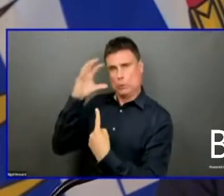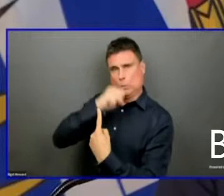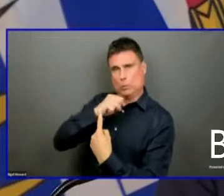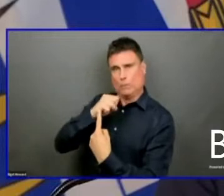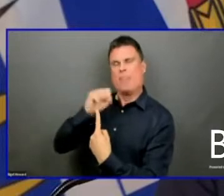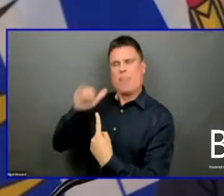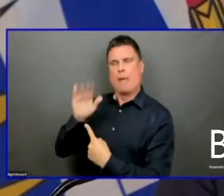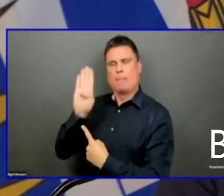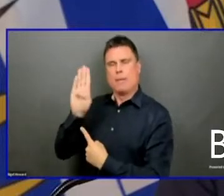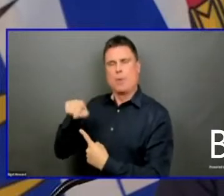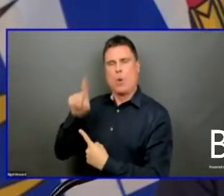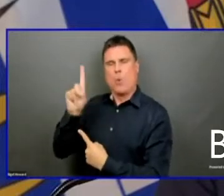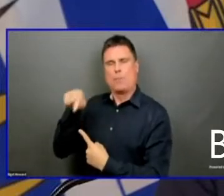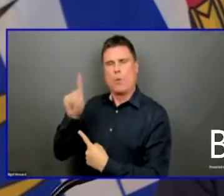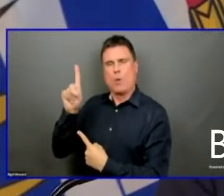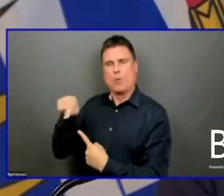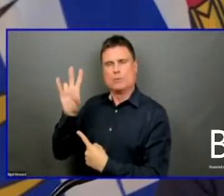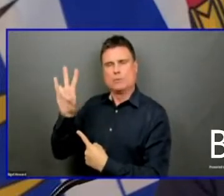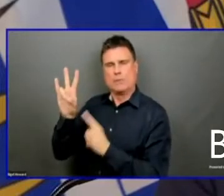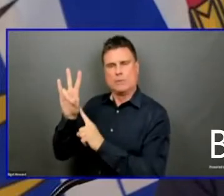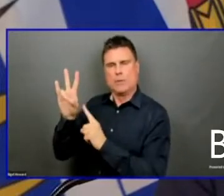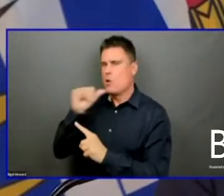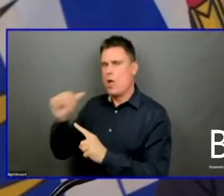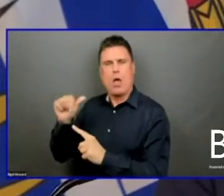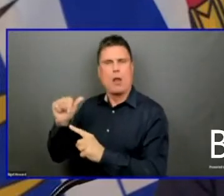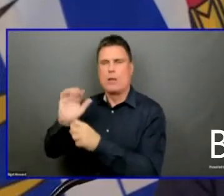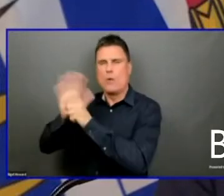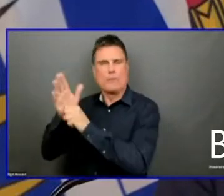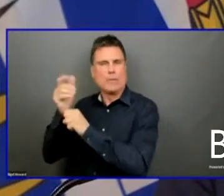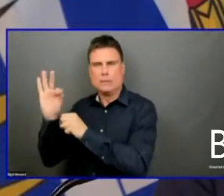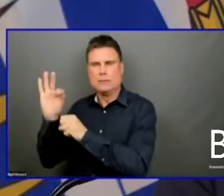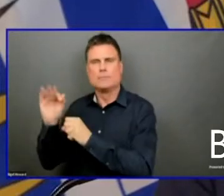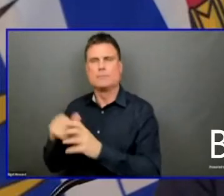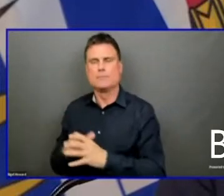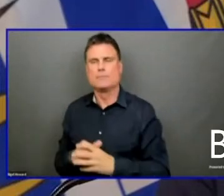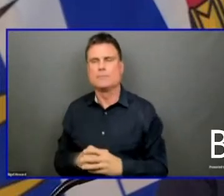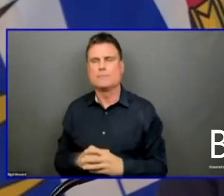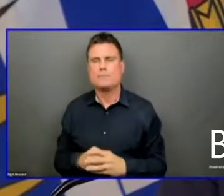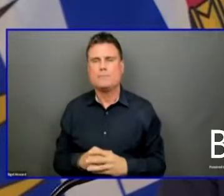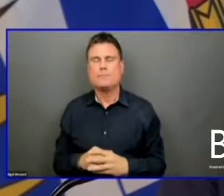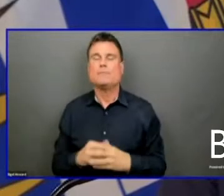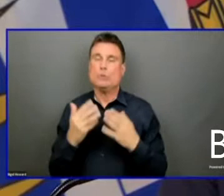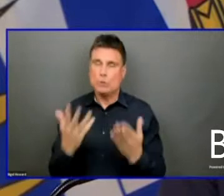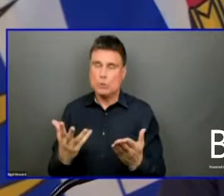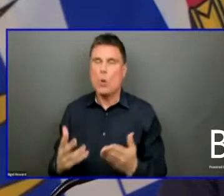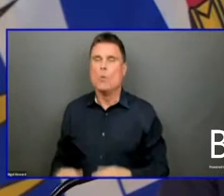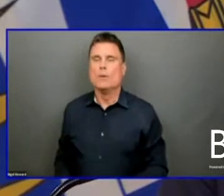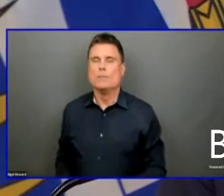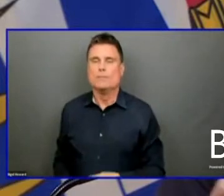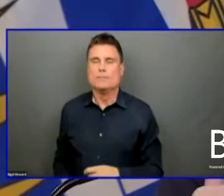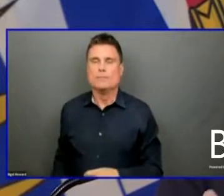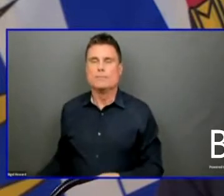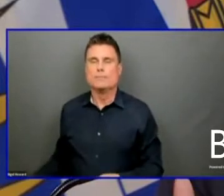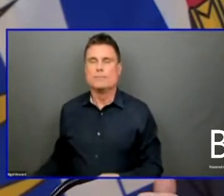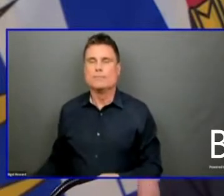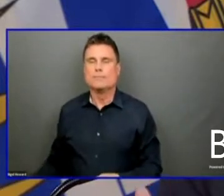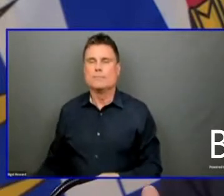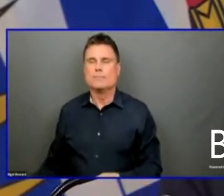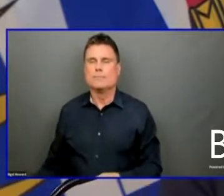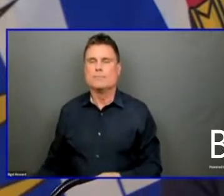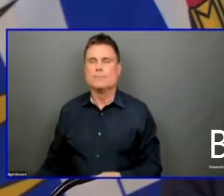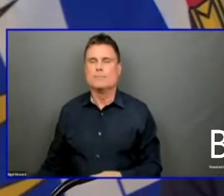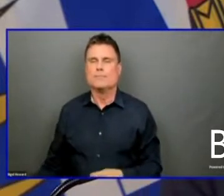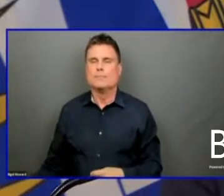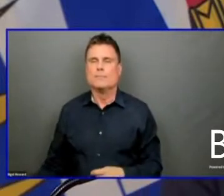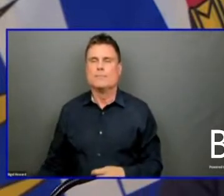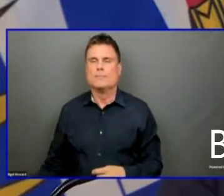到这 environment. Again, 个学 you 校 know, 里 it 边的 talks 增加 to 的 the 新增案例。 importance of safety measures 所 and 以我们 structured 认为这 environments 个主